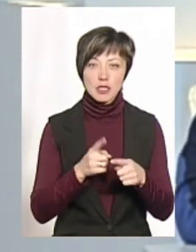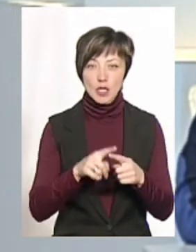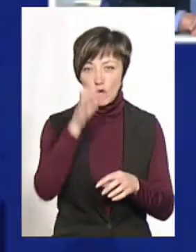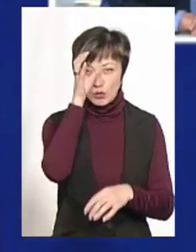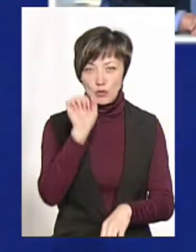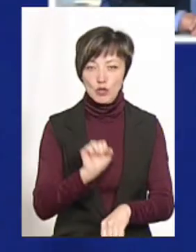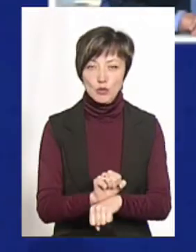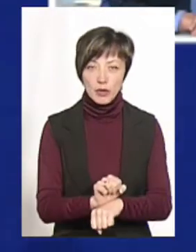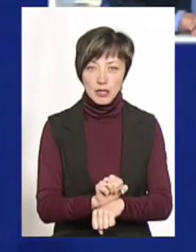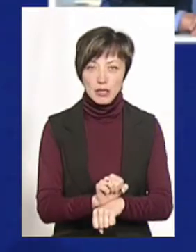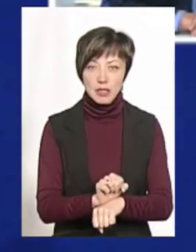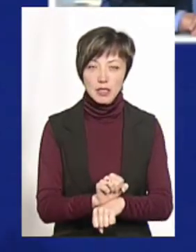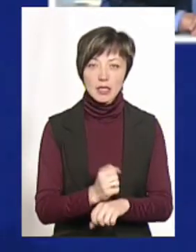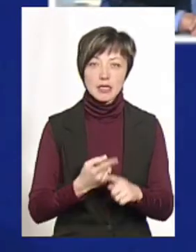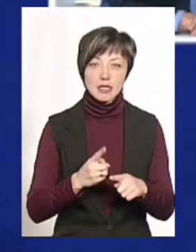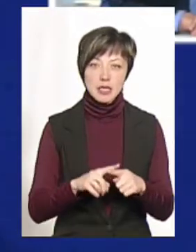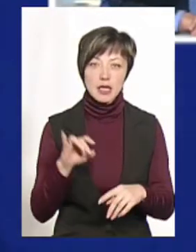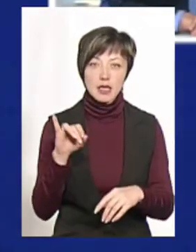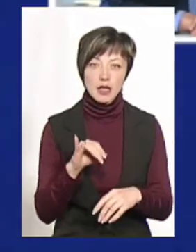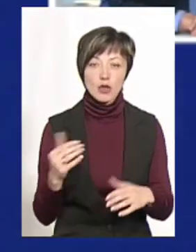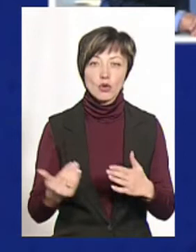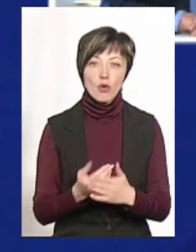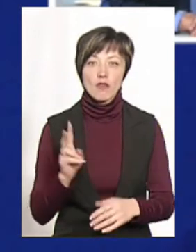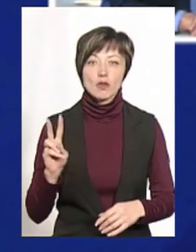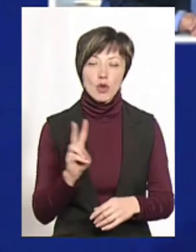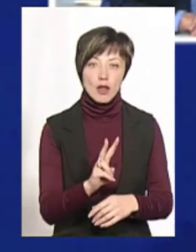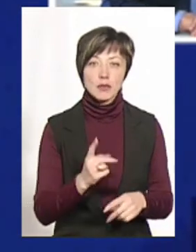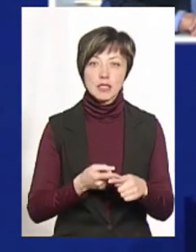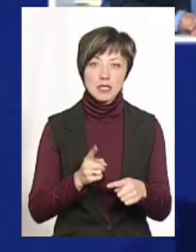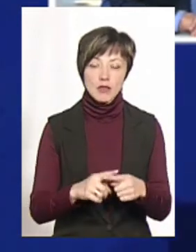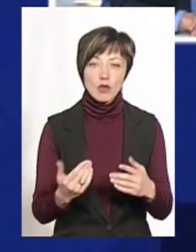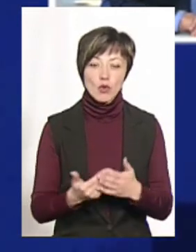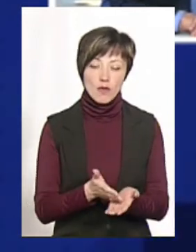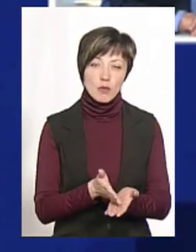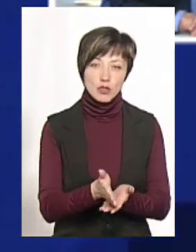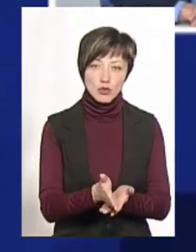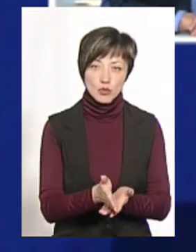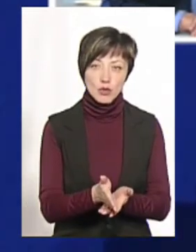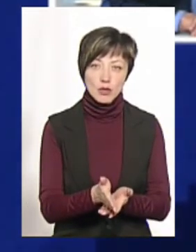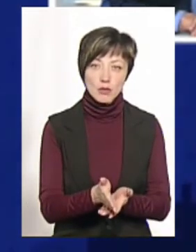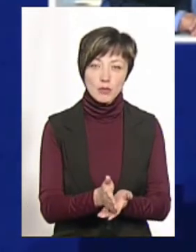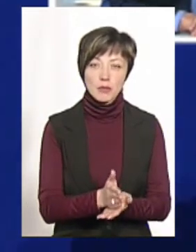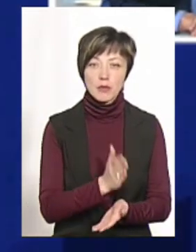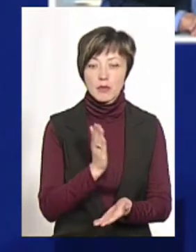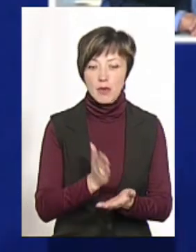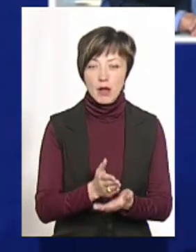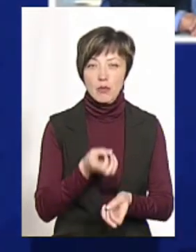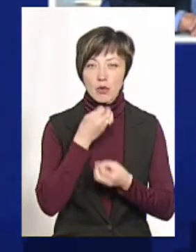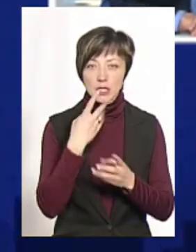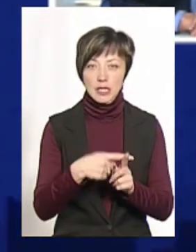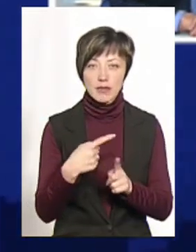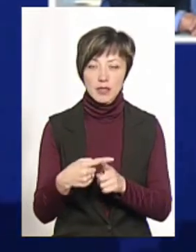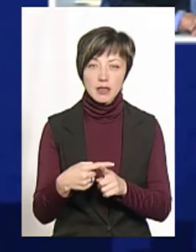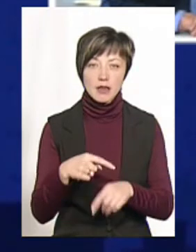і розумні зупинки, скажімо, це і нові тролейбуси, це і нові маршрути, по яких ми маємо, скажімо, позитивні